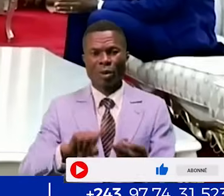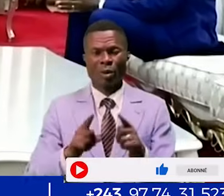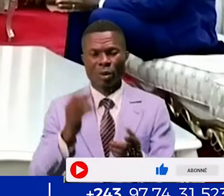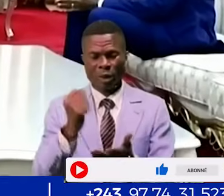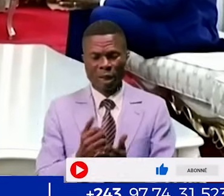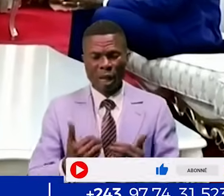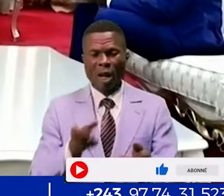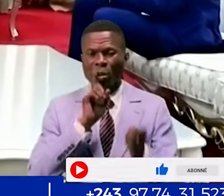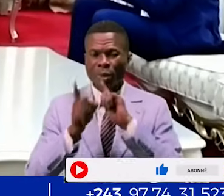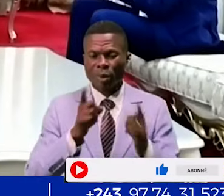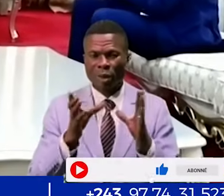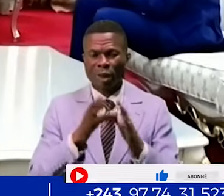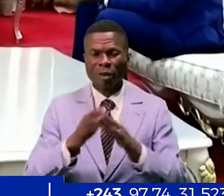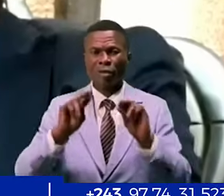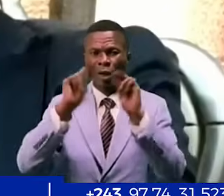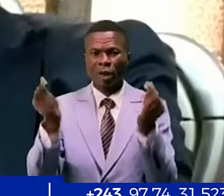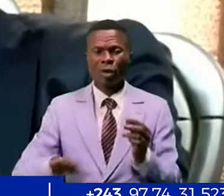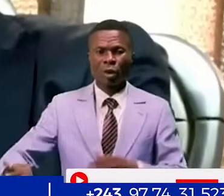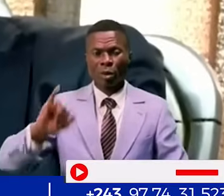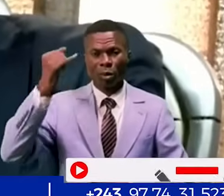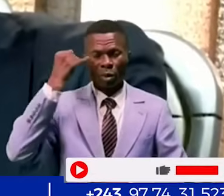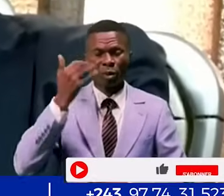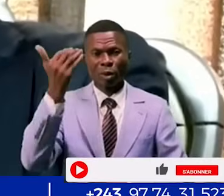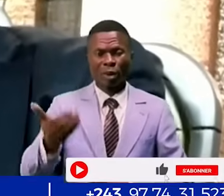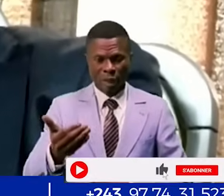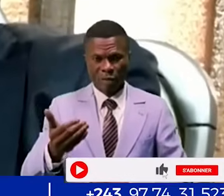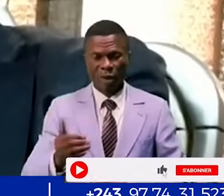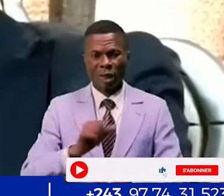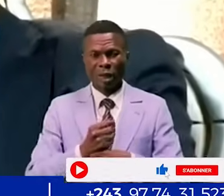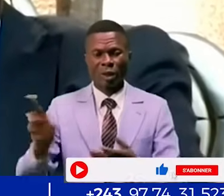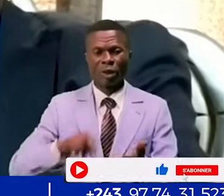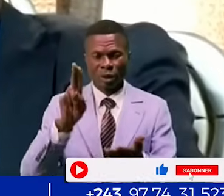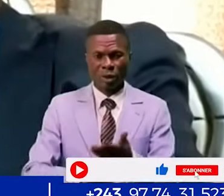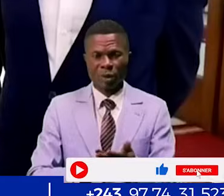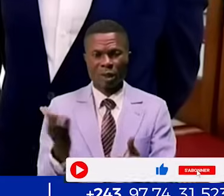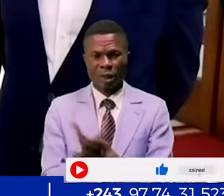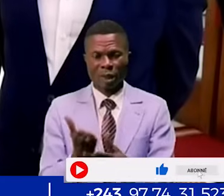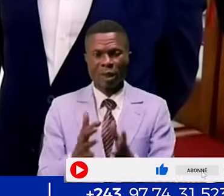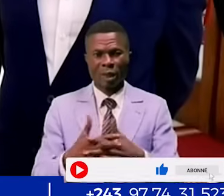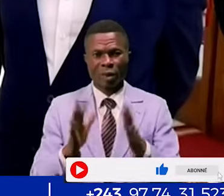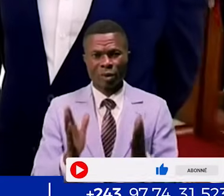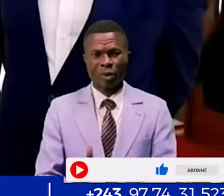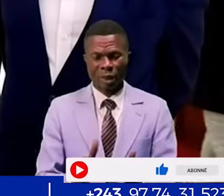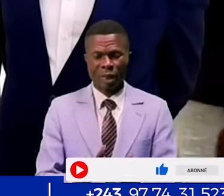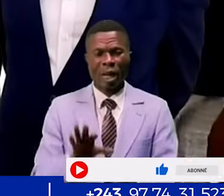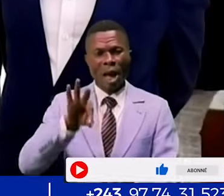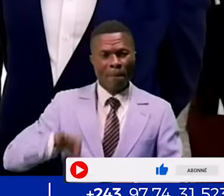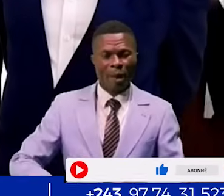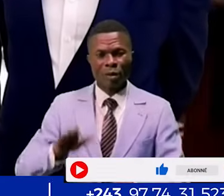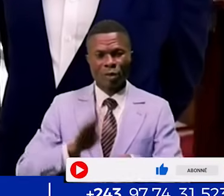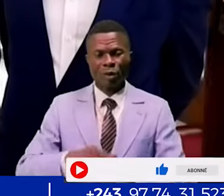les pourparlers avec la partie japonaise devant aboutir à la signature d'un partenariat qui profitera à